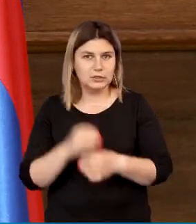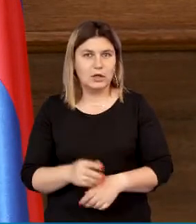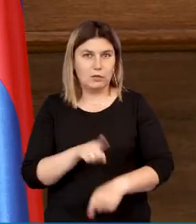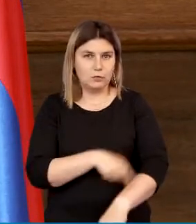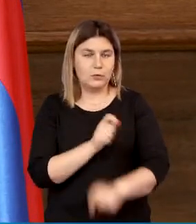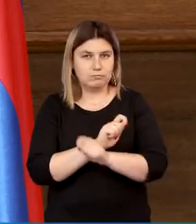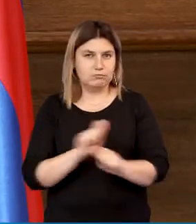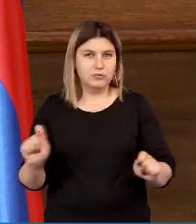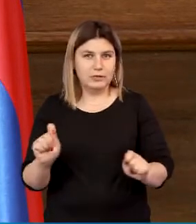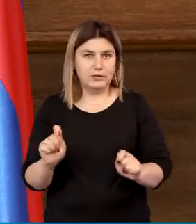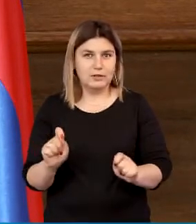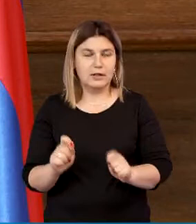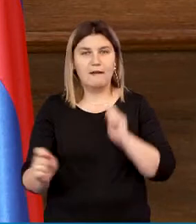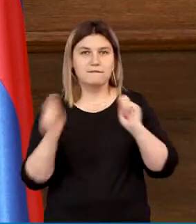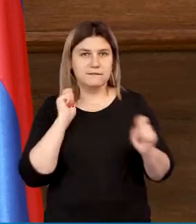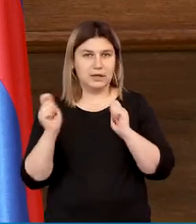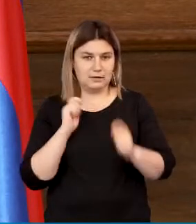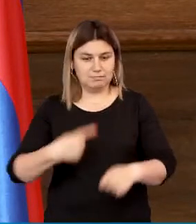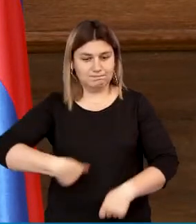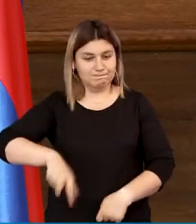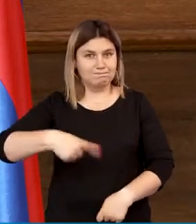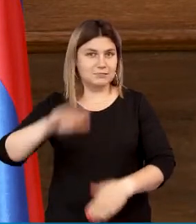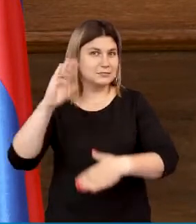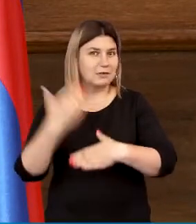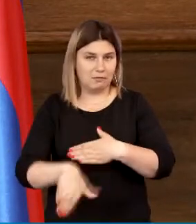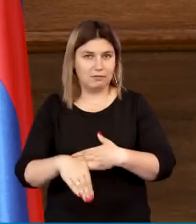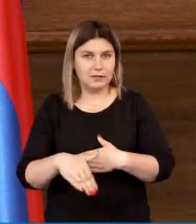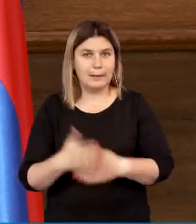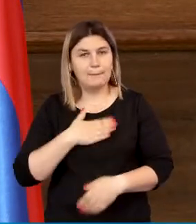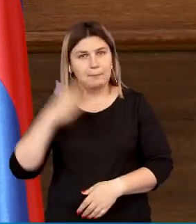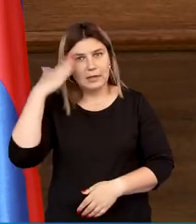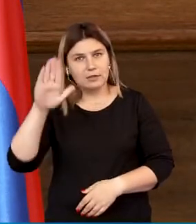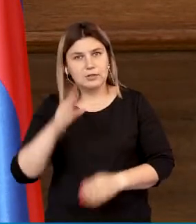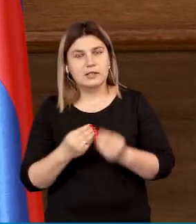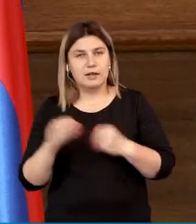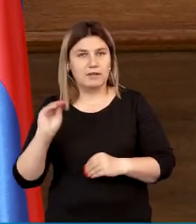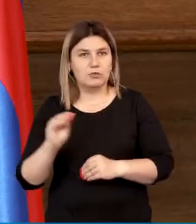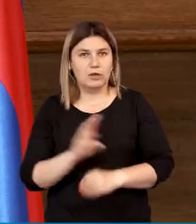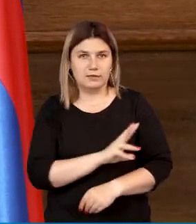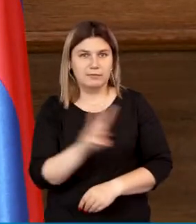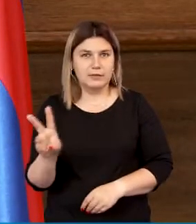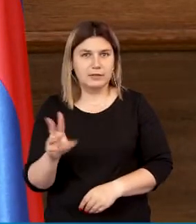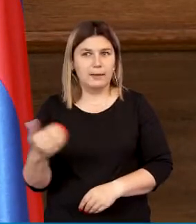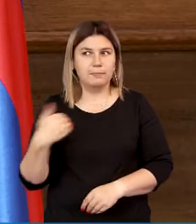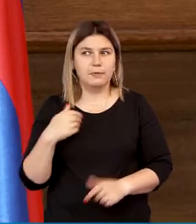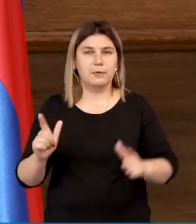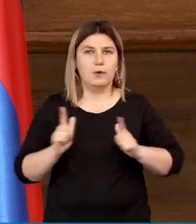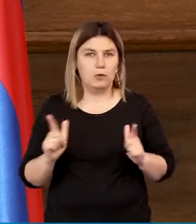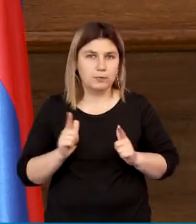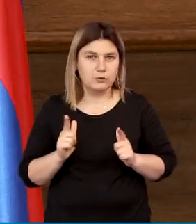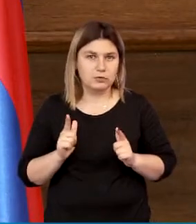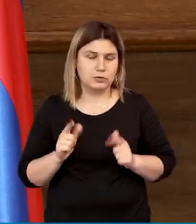przerwie, wakacje dobiegają końca. Mam nadzieję, że dla większości z Was był to czas wypoczynku i